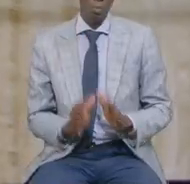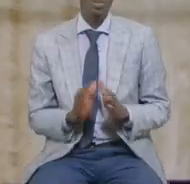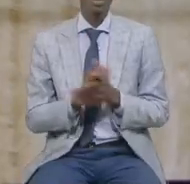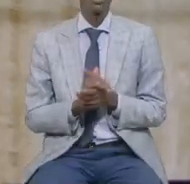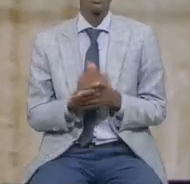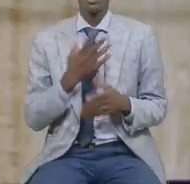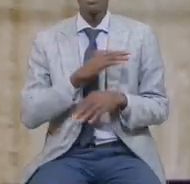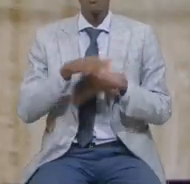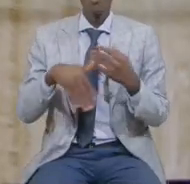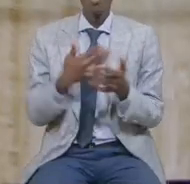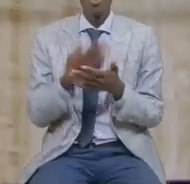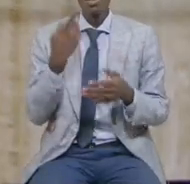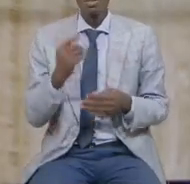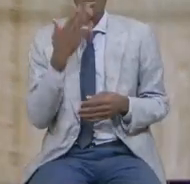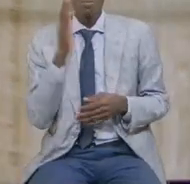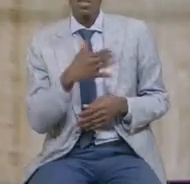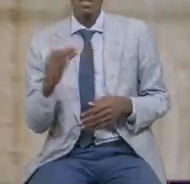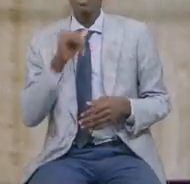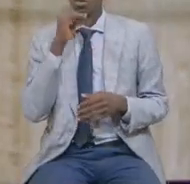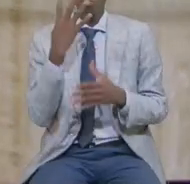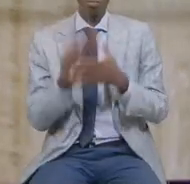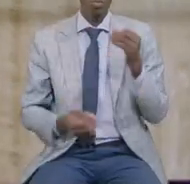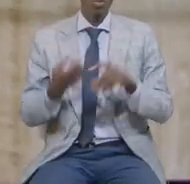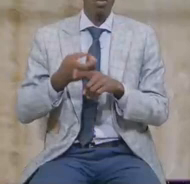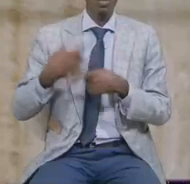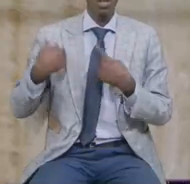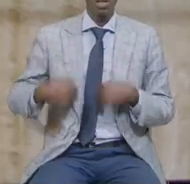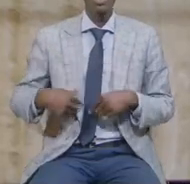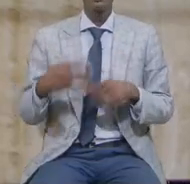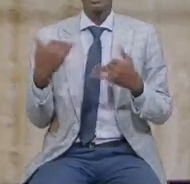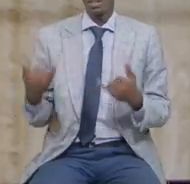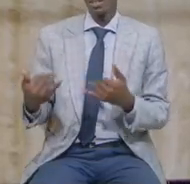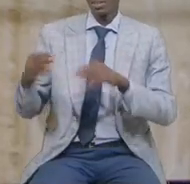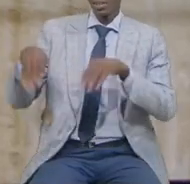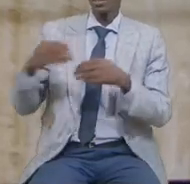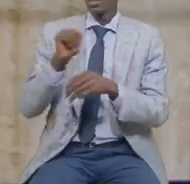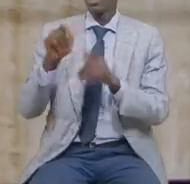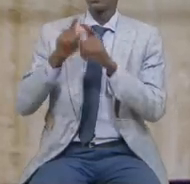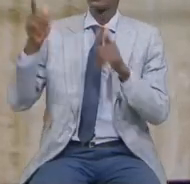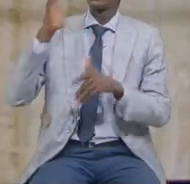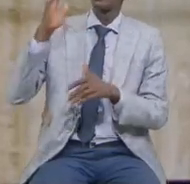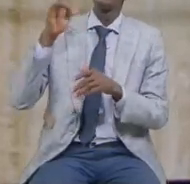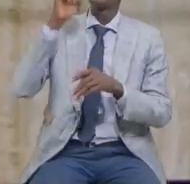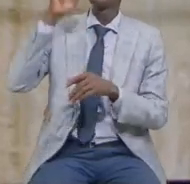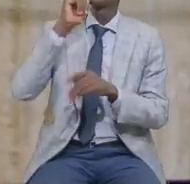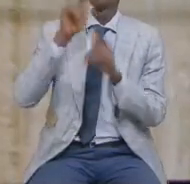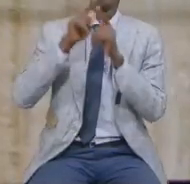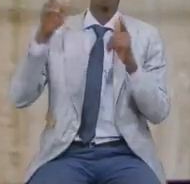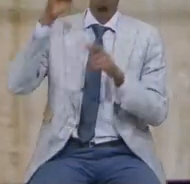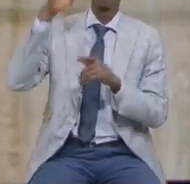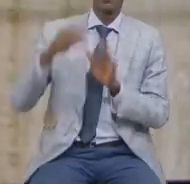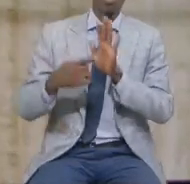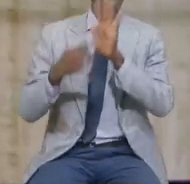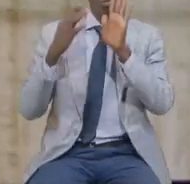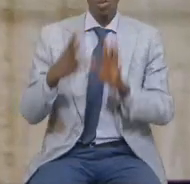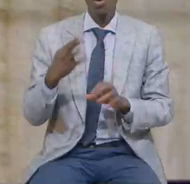choses-là sont toujours dans son cœur. Avec le grand témoignage, il est un grand Dieu, il est un grand Seigneur, il